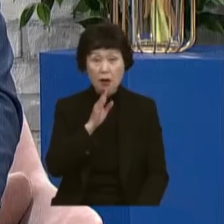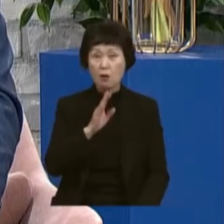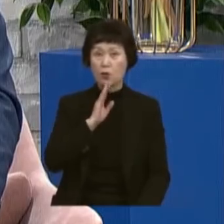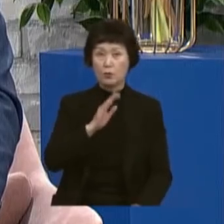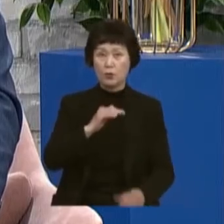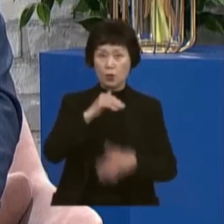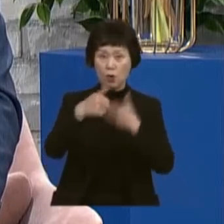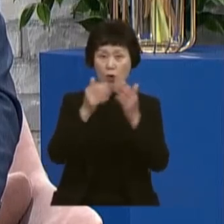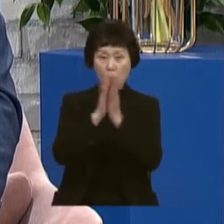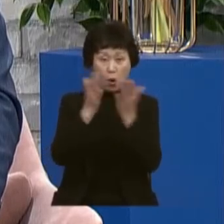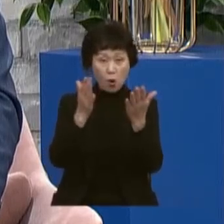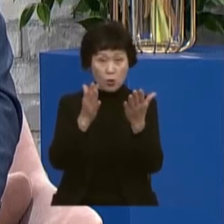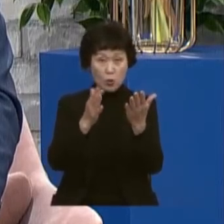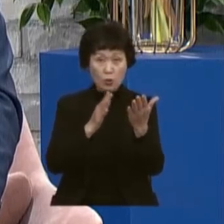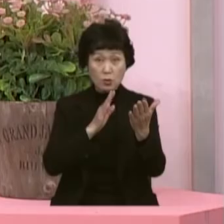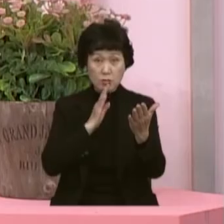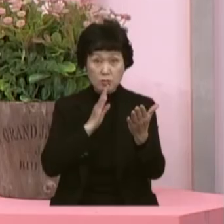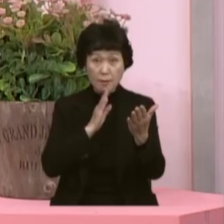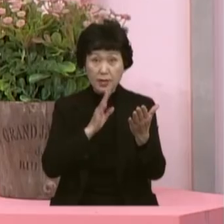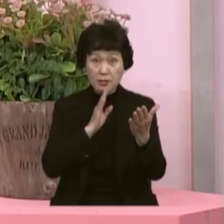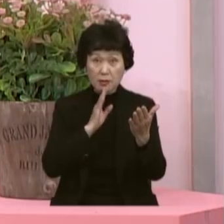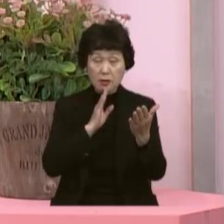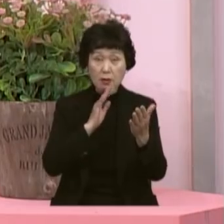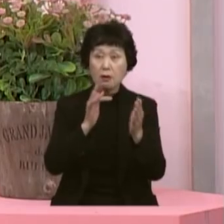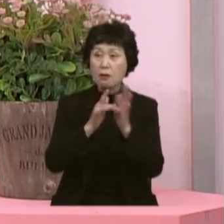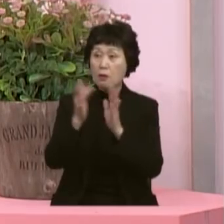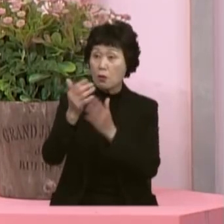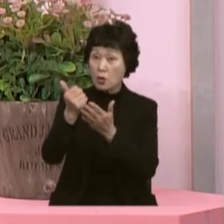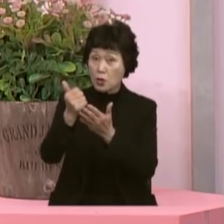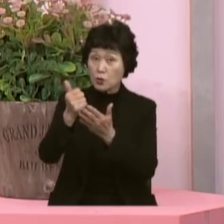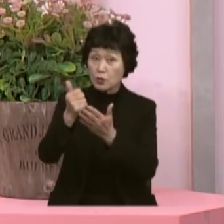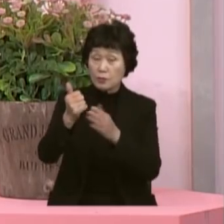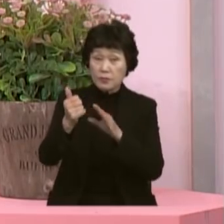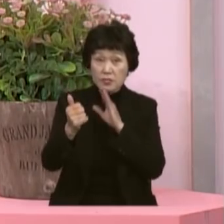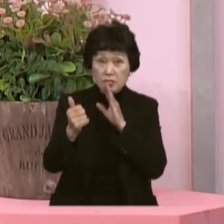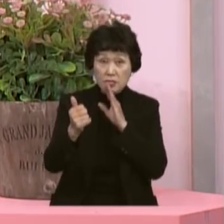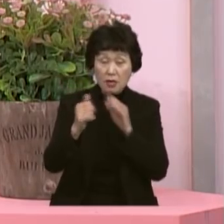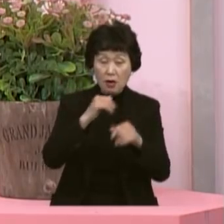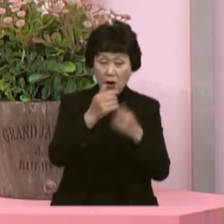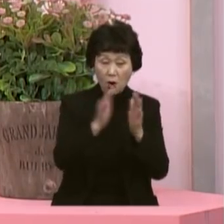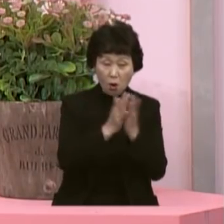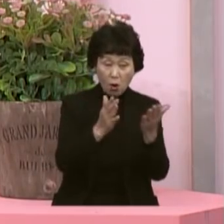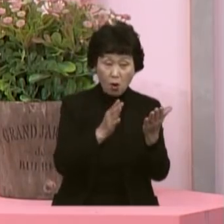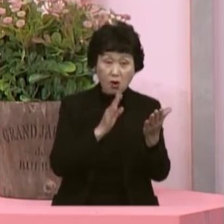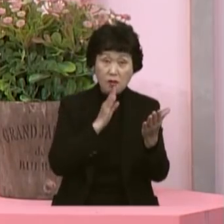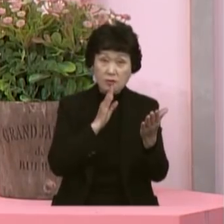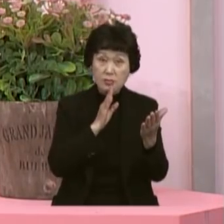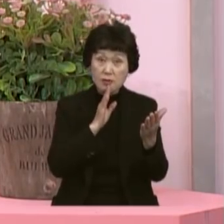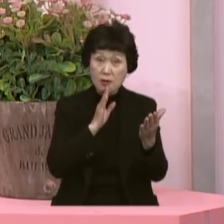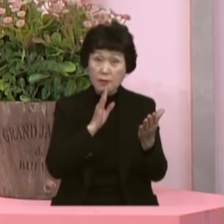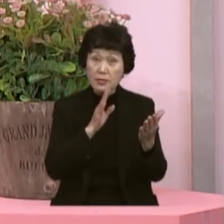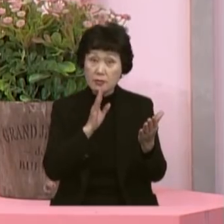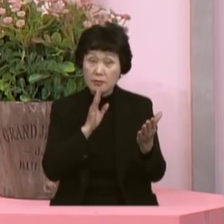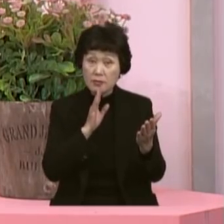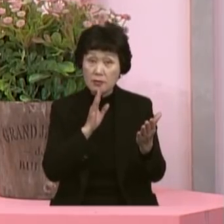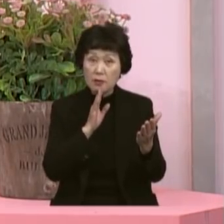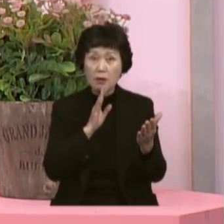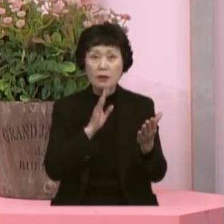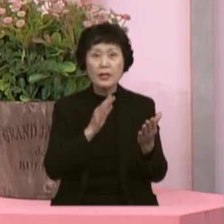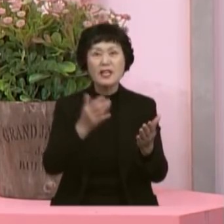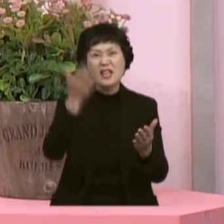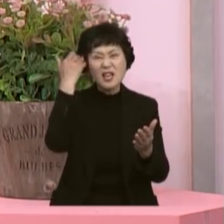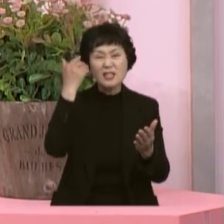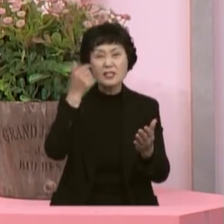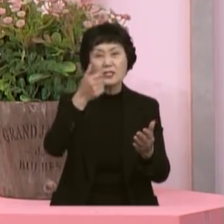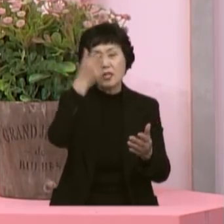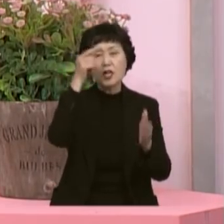진짜야? 그렇죠. 그럼 예수가 진짜고 성경이 진짜면 근데 성경 책에 제가 미션스쿨을